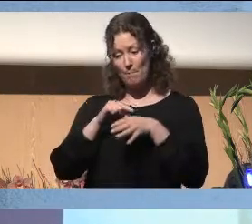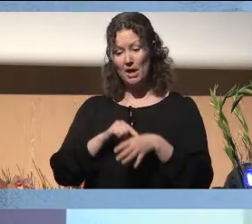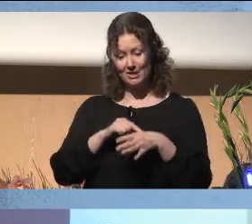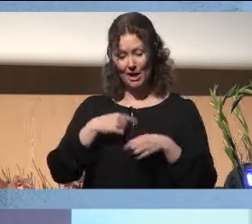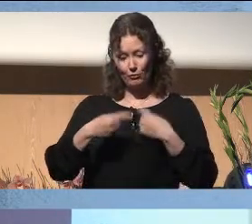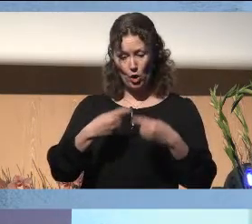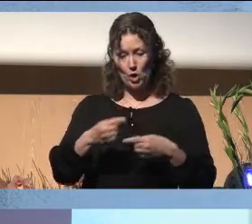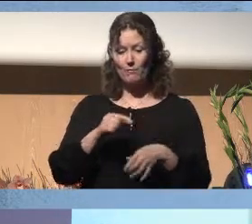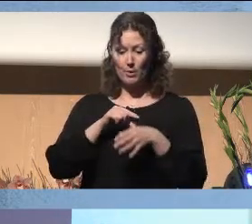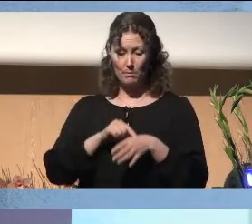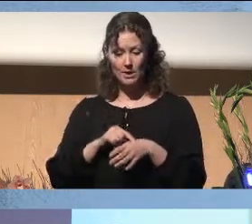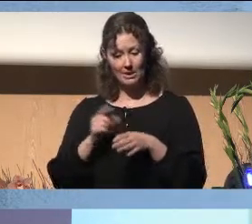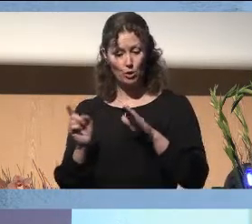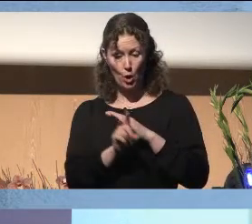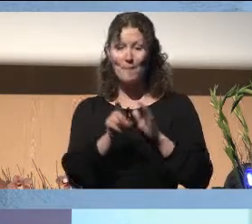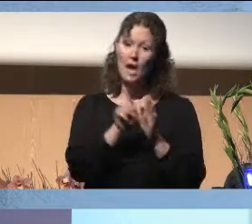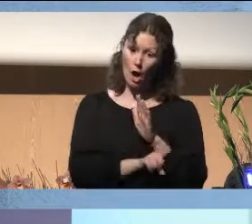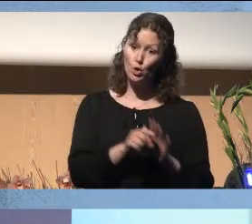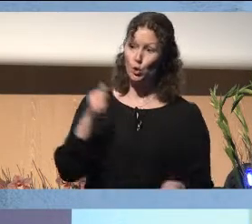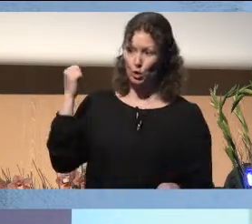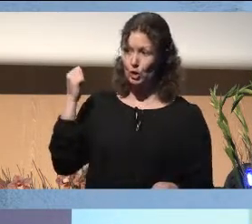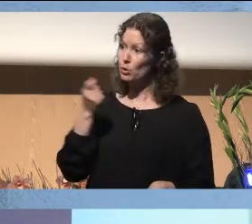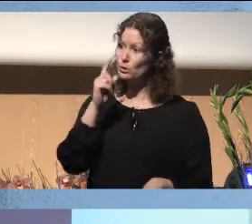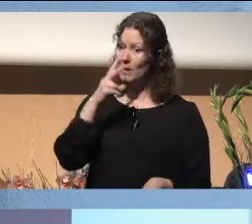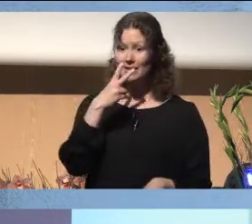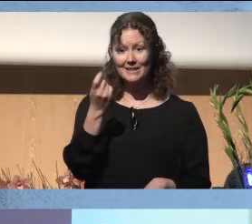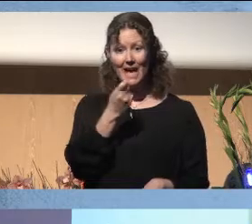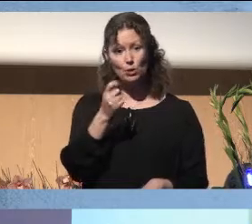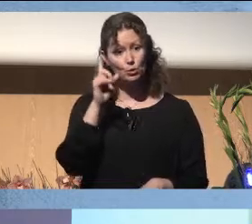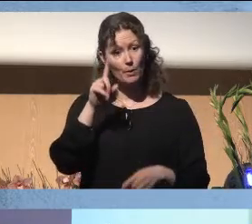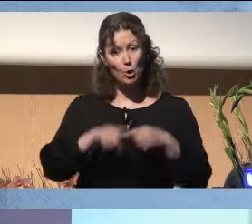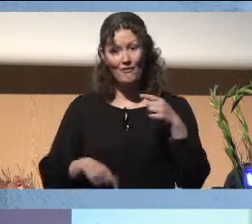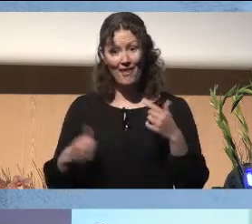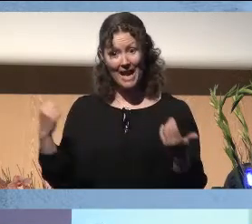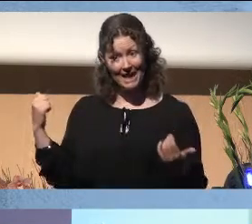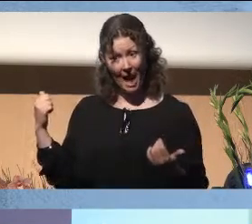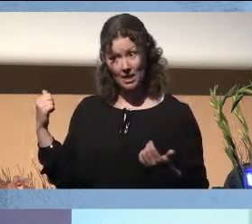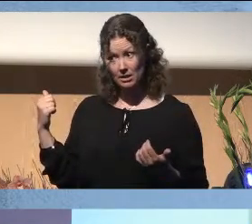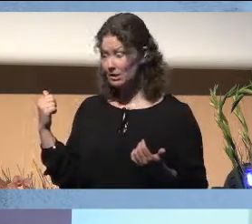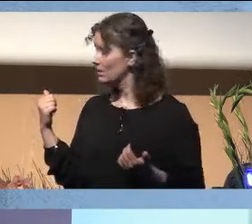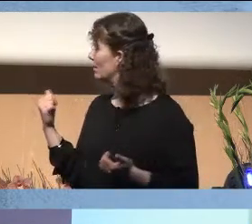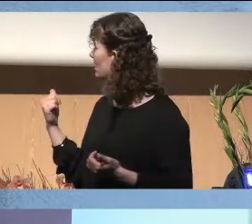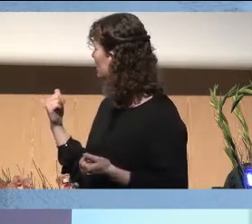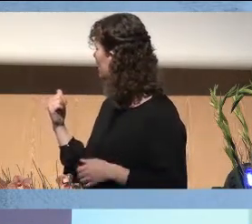en patient som kommer till akuten. Är det någon som kan se någonting som kan gå fel här?